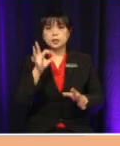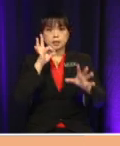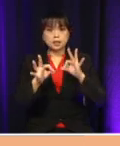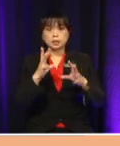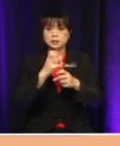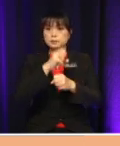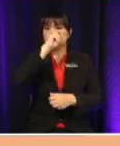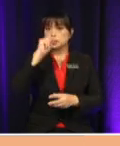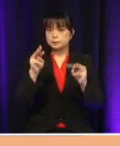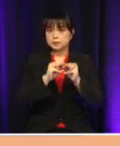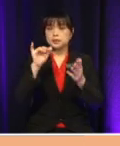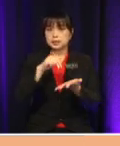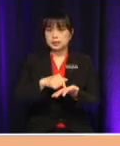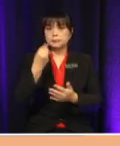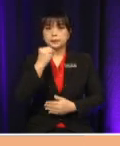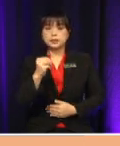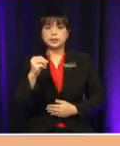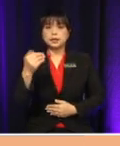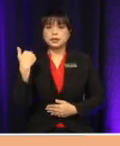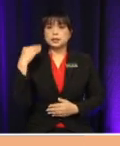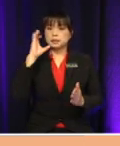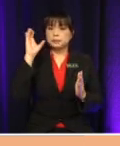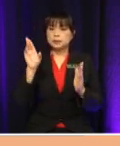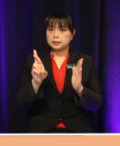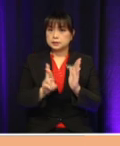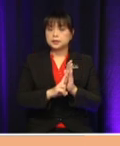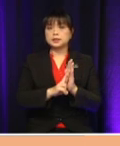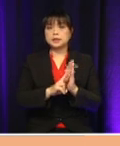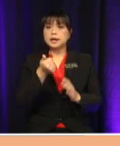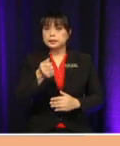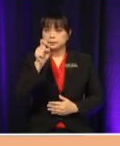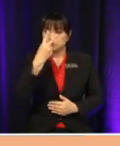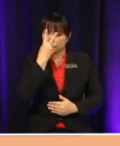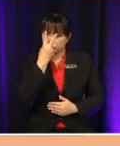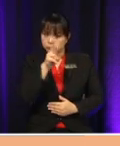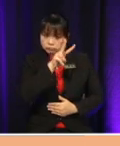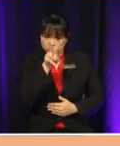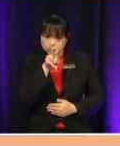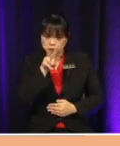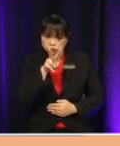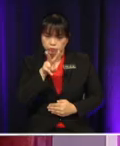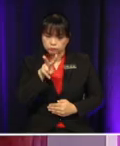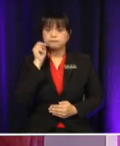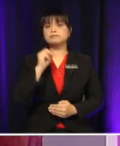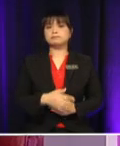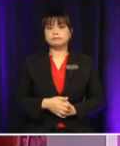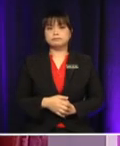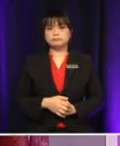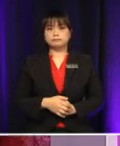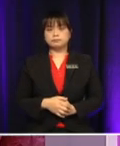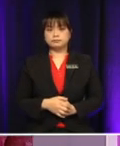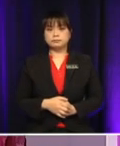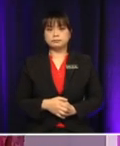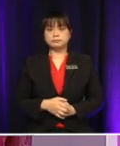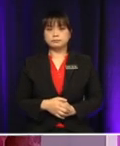dapat soalnya sebegini Mereka memberi gambar raja bermaksud Anda mestilah scan has scan dulu gambar aja itu kadang-kadang jawabannya terletak pada